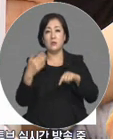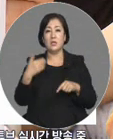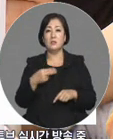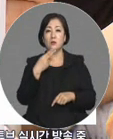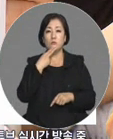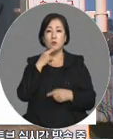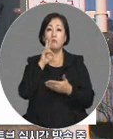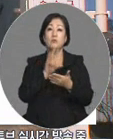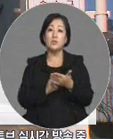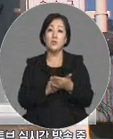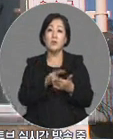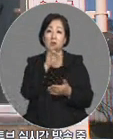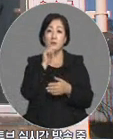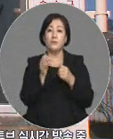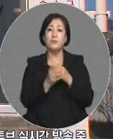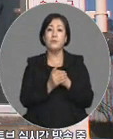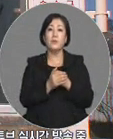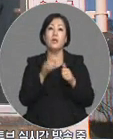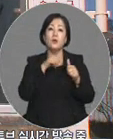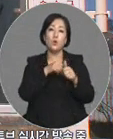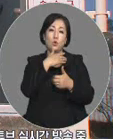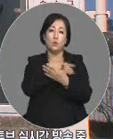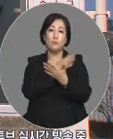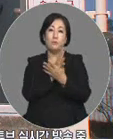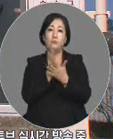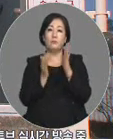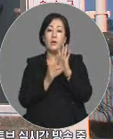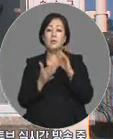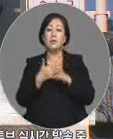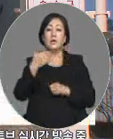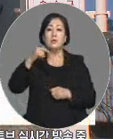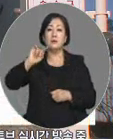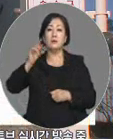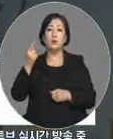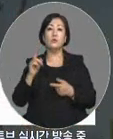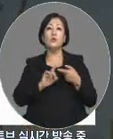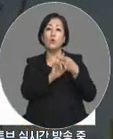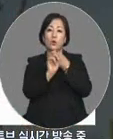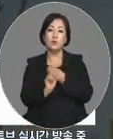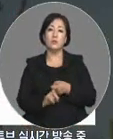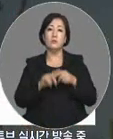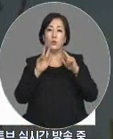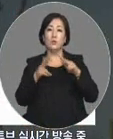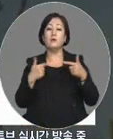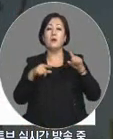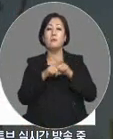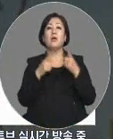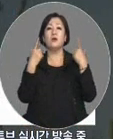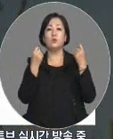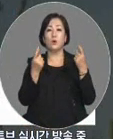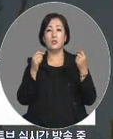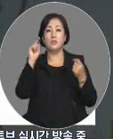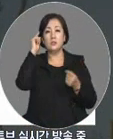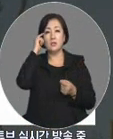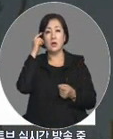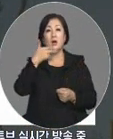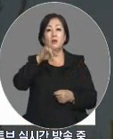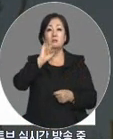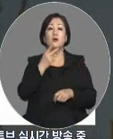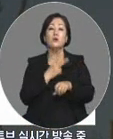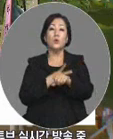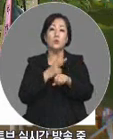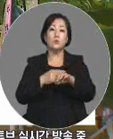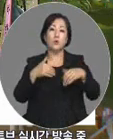것도 문제고요. 교육 현안마다 대립각을 세우던 전교조와 교총도 이번엔 한 배를 탔습니다. 전교조